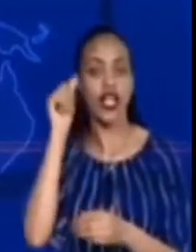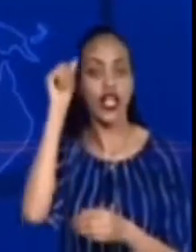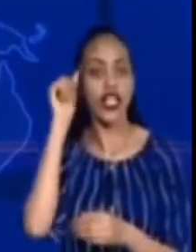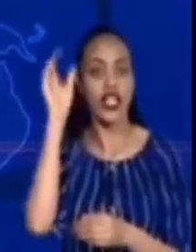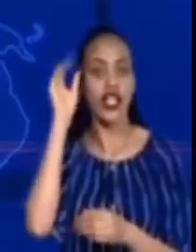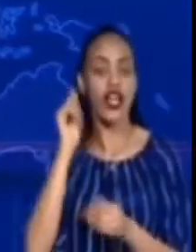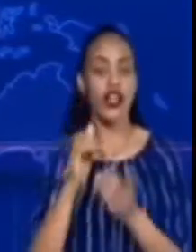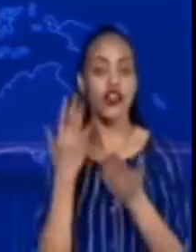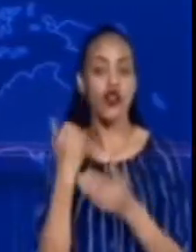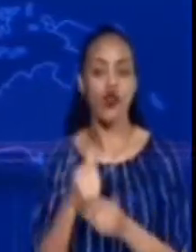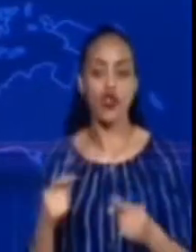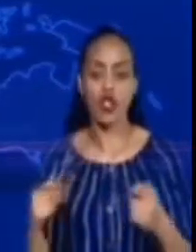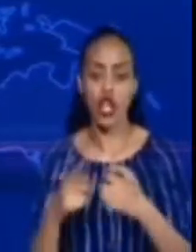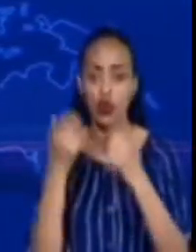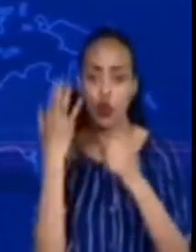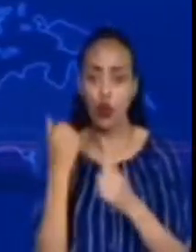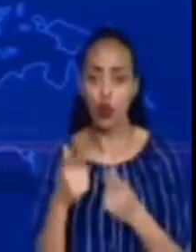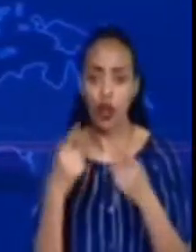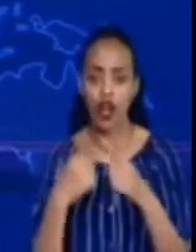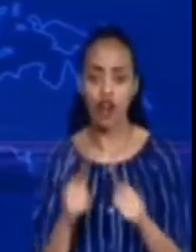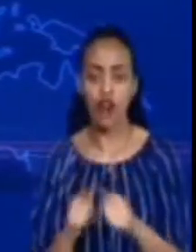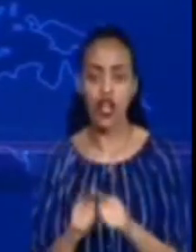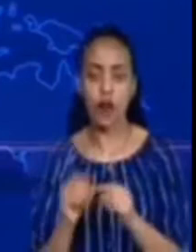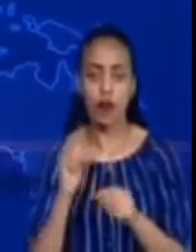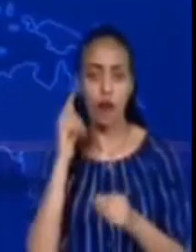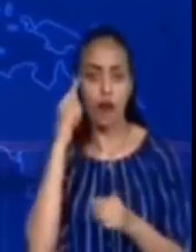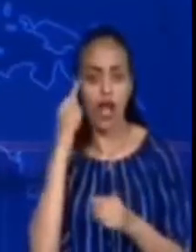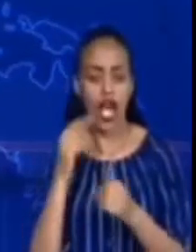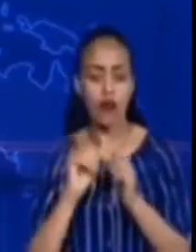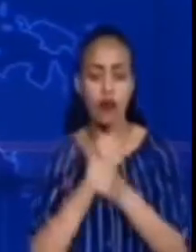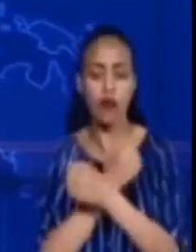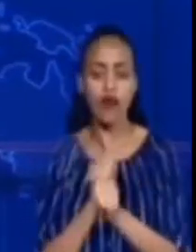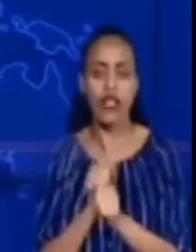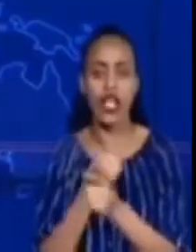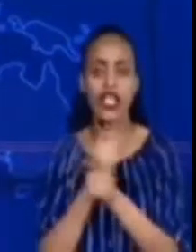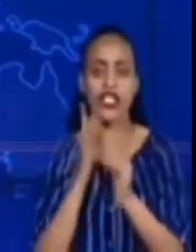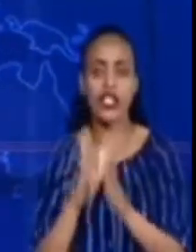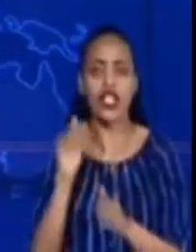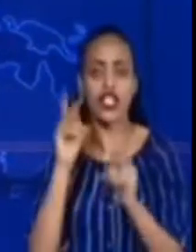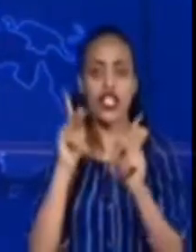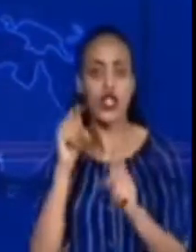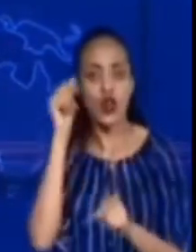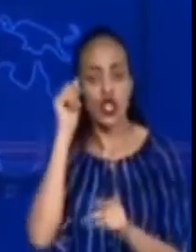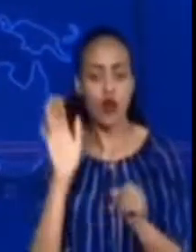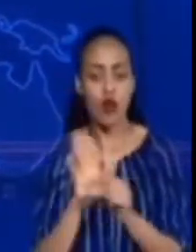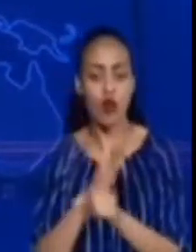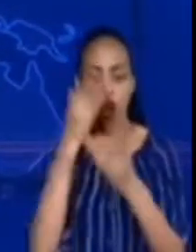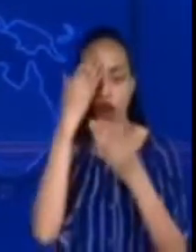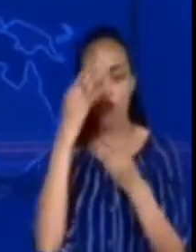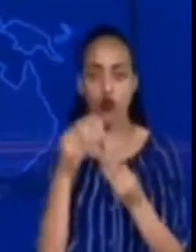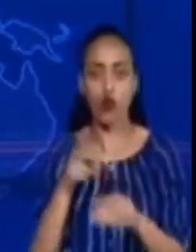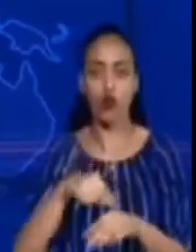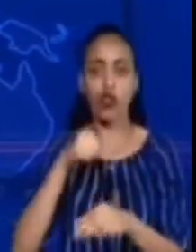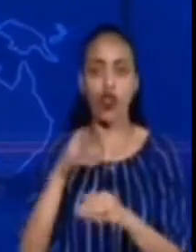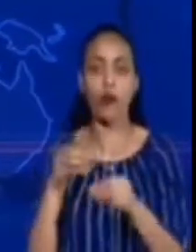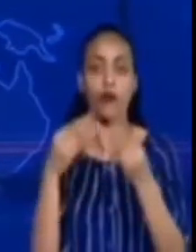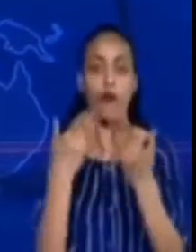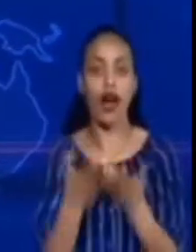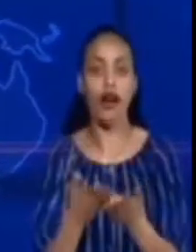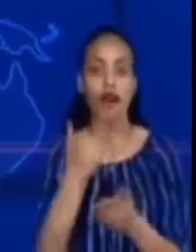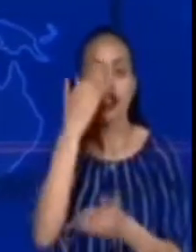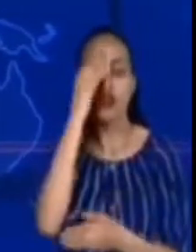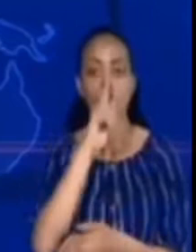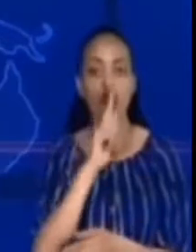አይበላም አንተ you are such goddamn bullshit ኩስለውክ ማለት እኔ አክልነ ዘመድ ኩልሪኩም ዘመድ ዘመድ